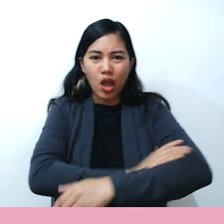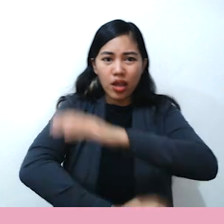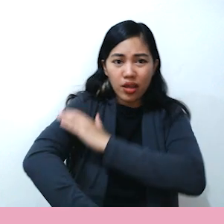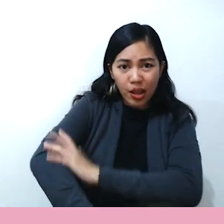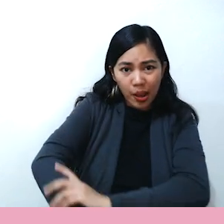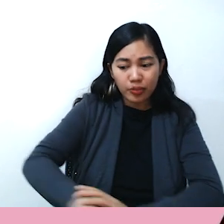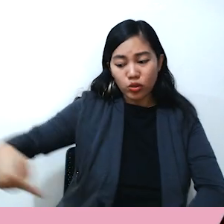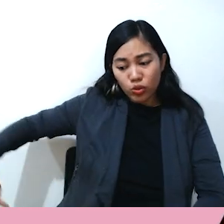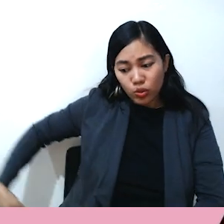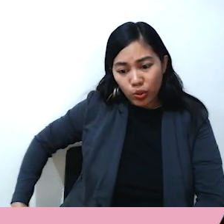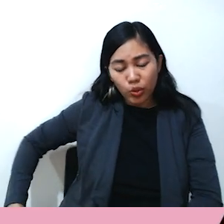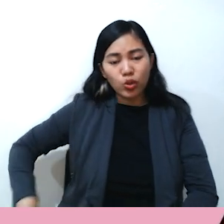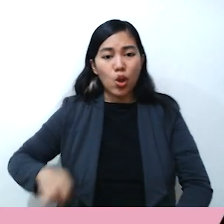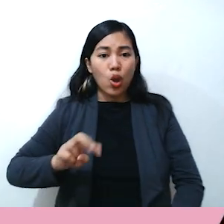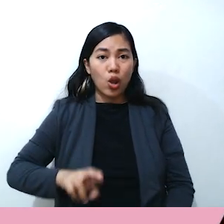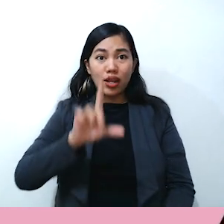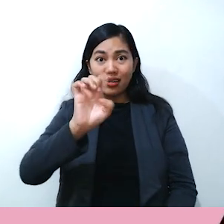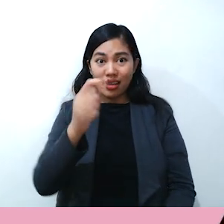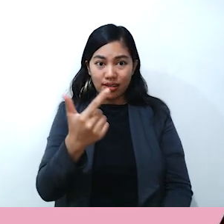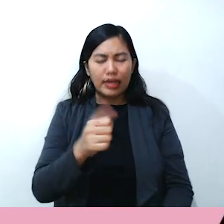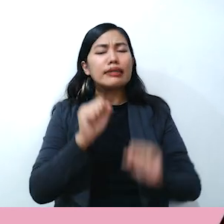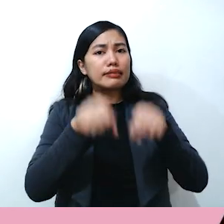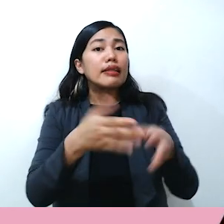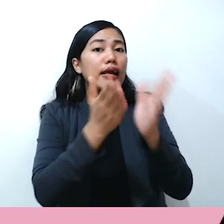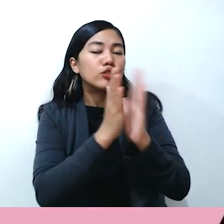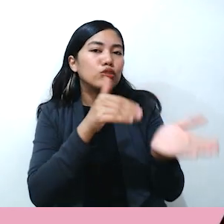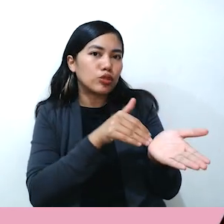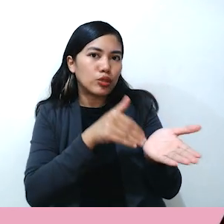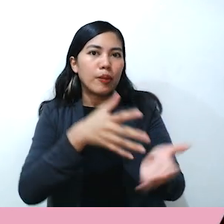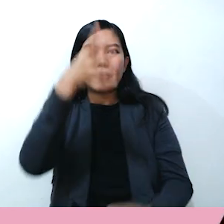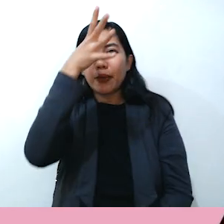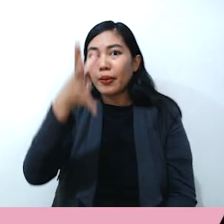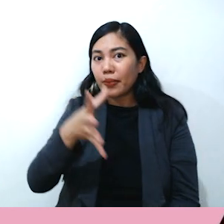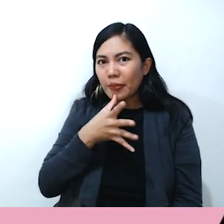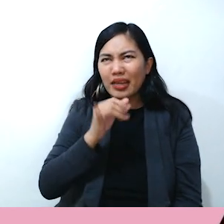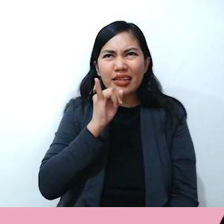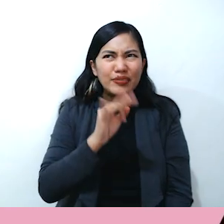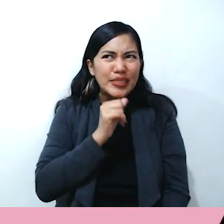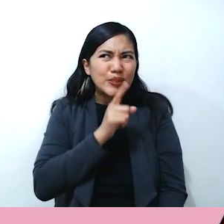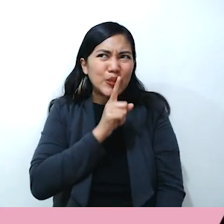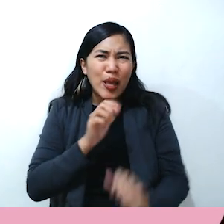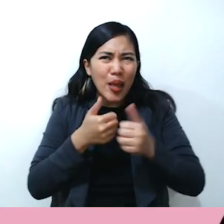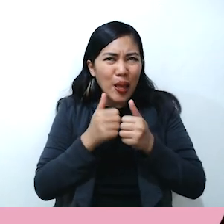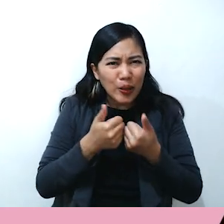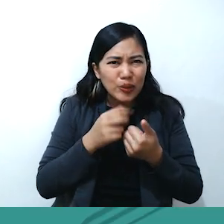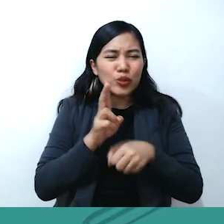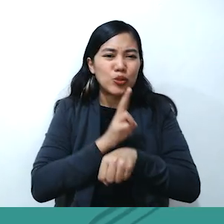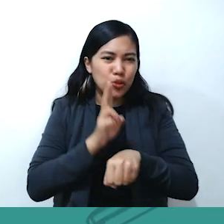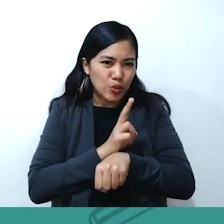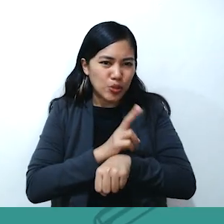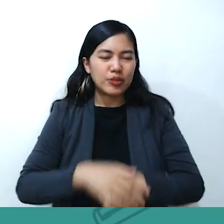binti. Tandaan, pwedeng tanungin ng iyong doktor o mga magulang kung may pagdududa ka sa tamang paggamit sa